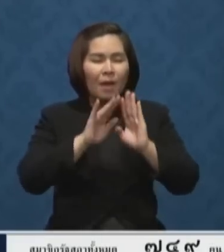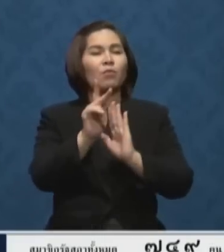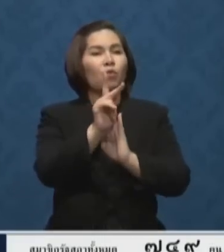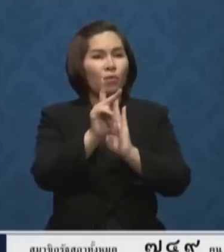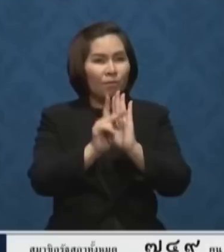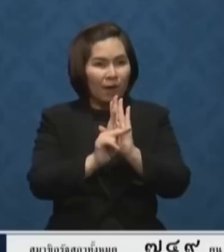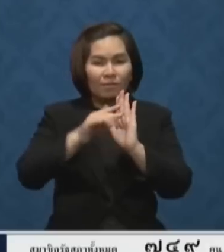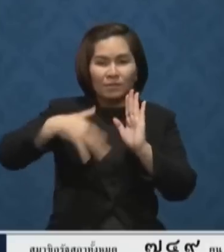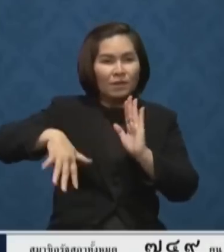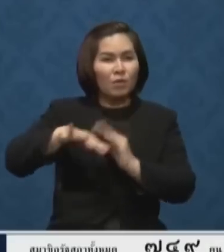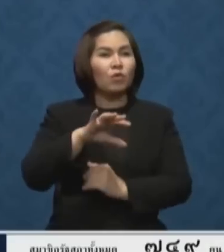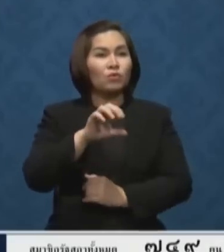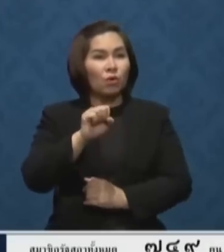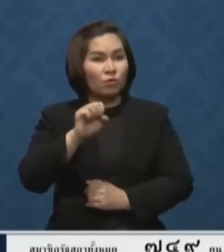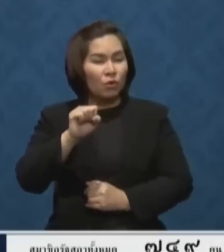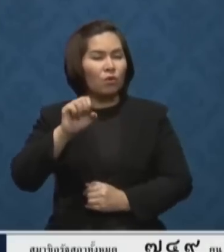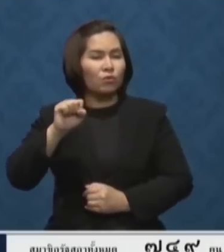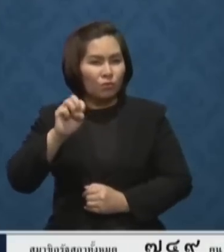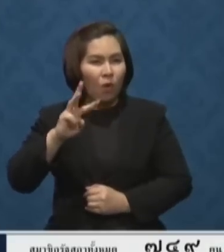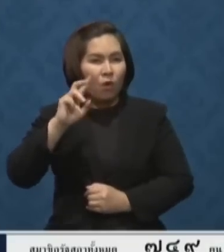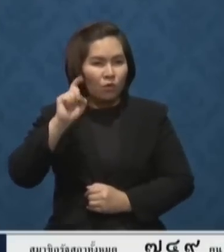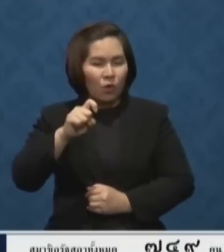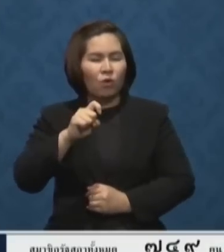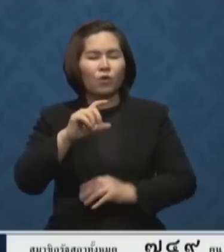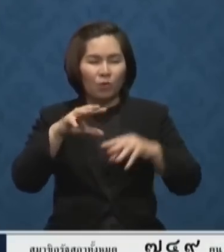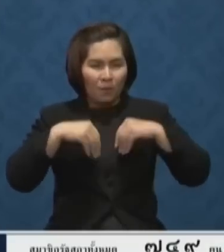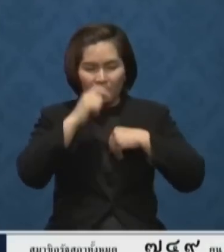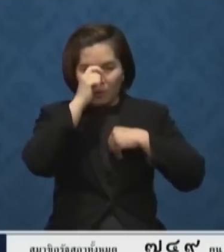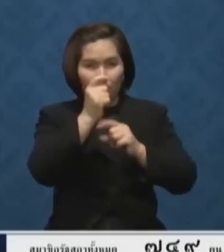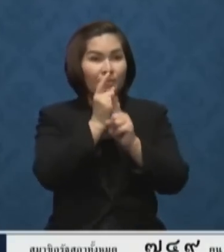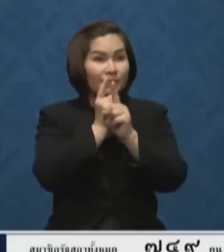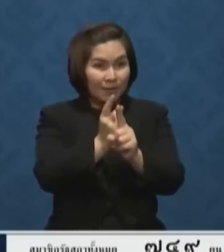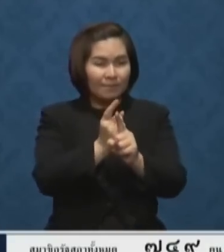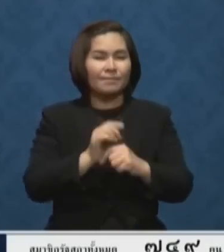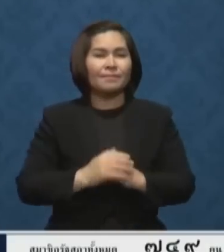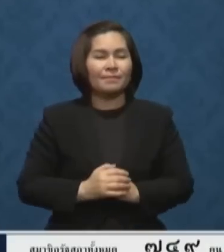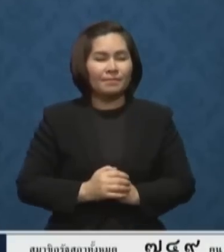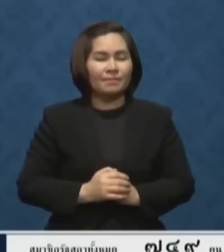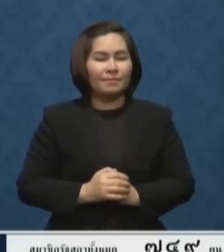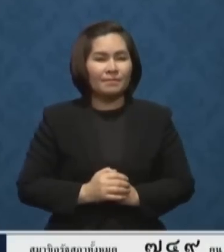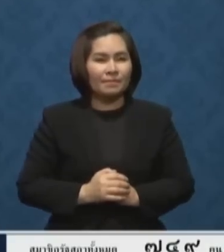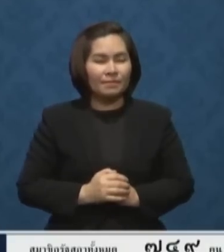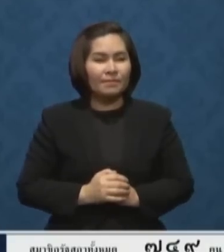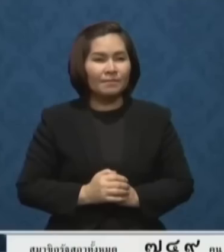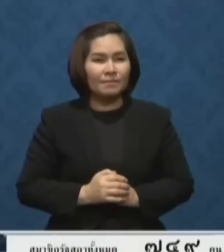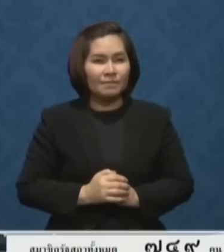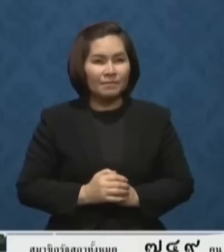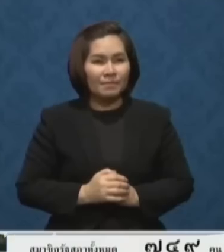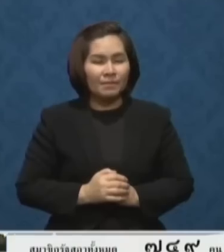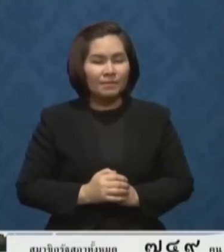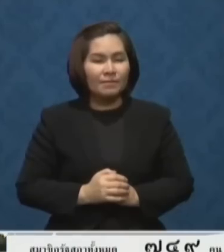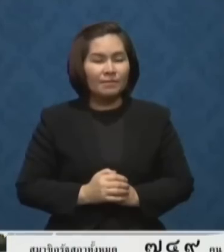ศาศเราจะต้องยิถือแลปฏิบัติฉะนั้นกที่